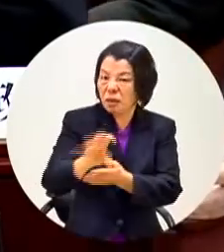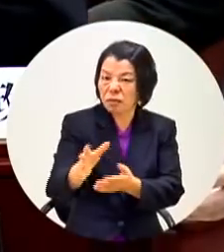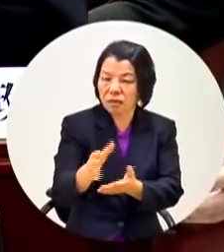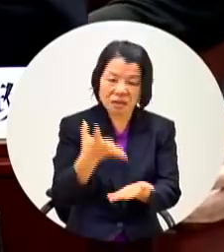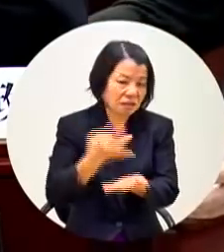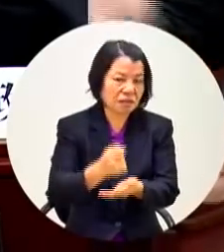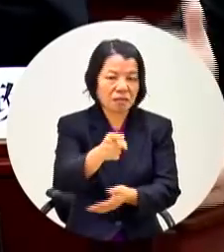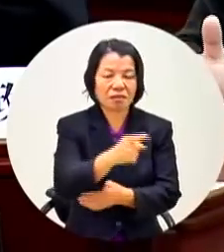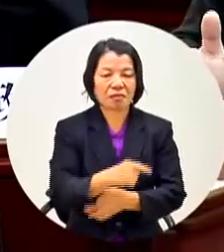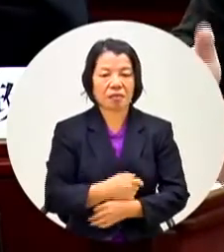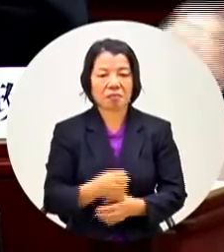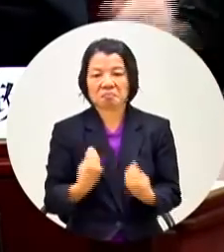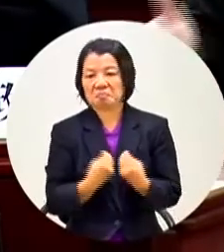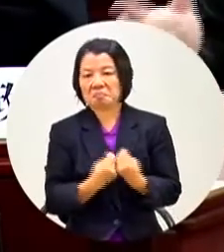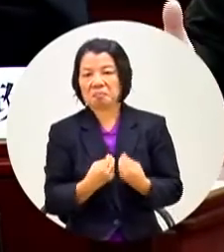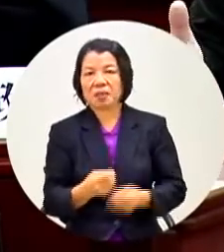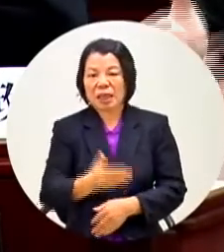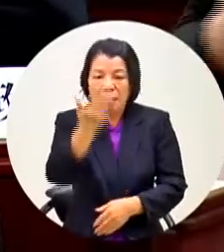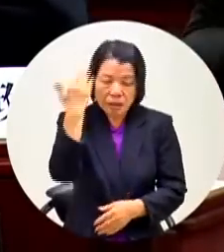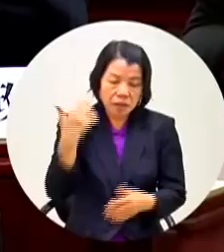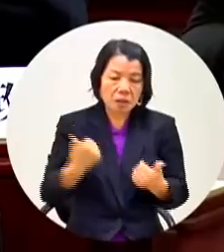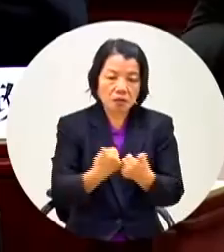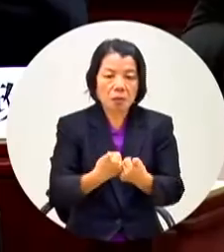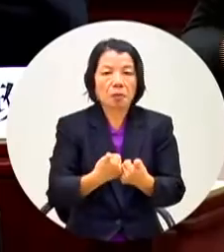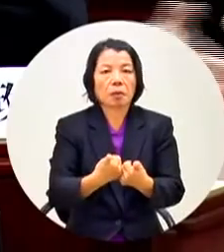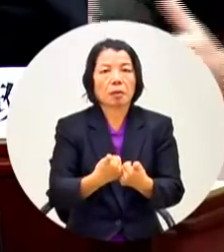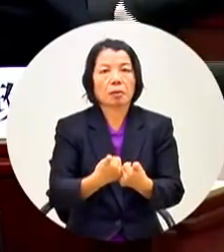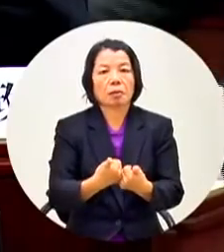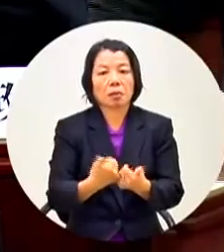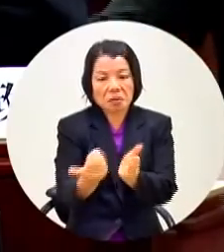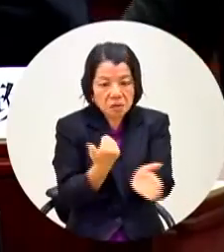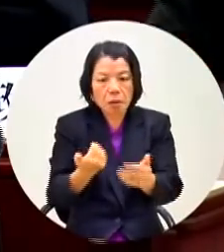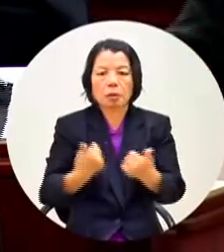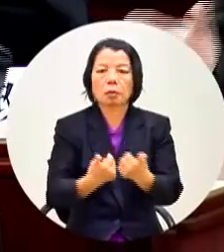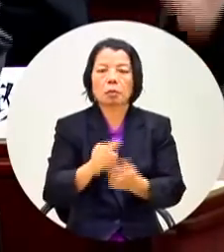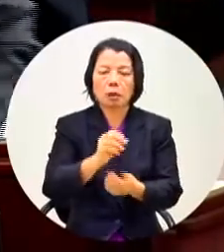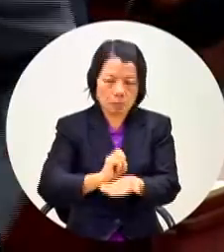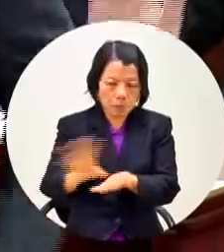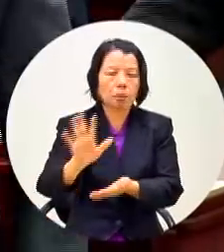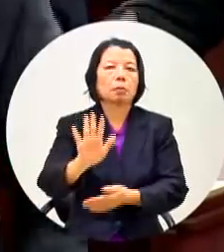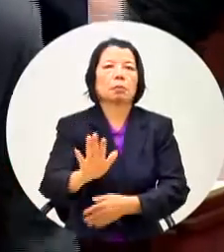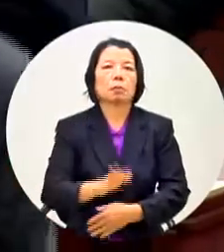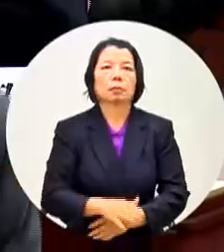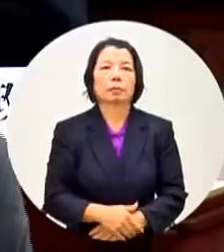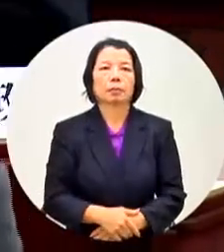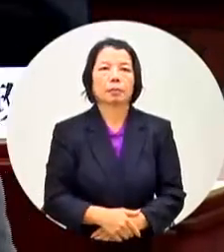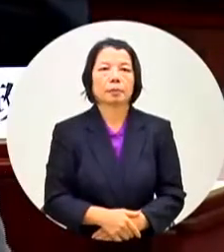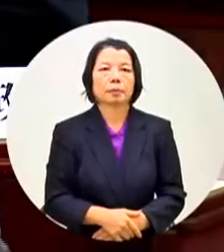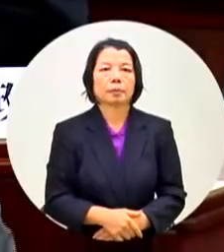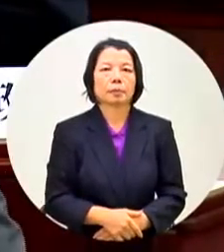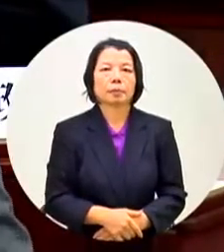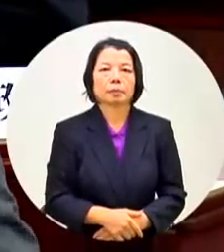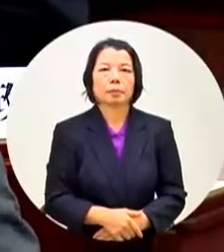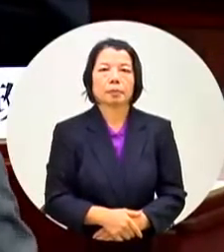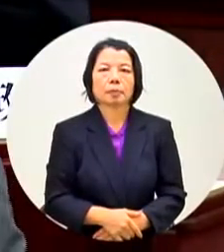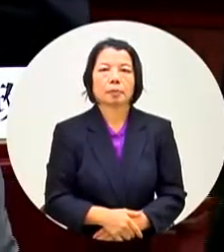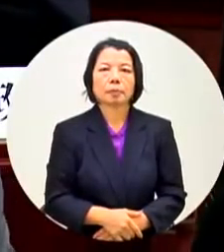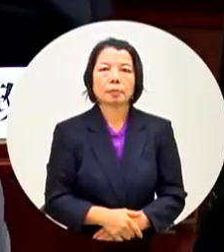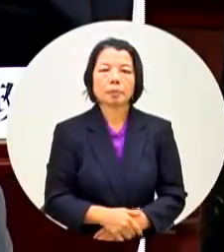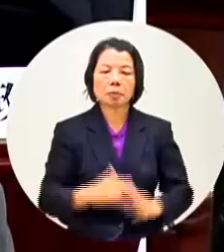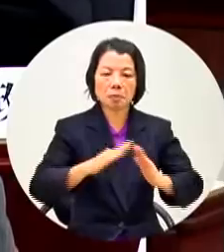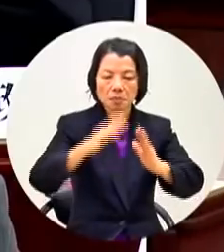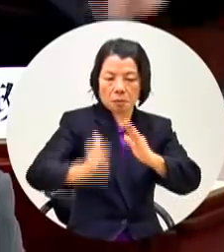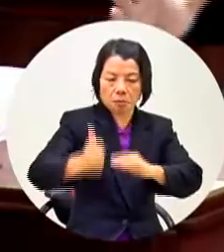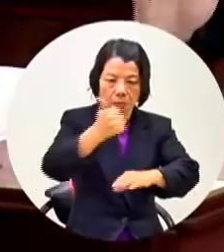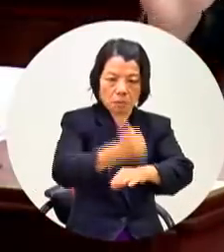做一个会前会嘛。好、哦，是这样子嘛？我讲的没有错嘛？我的理解是这样嘛 ？OK， 那您请坐、哦、我想市长上任之后，其实这个是一个